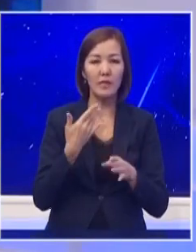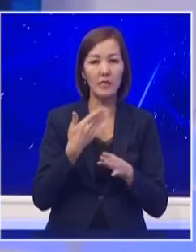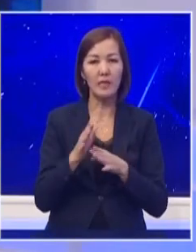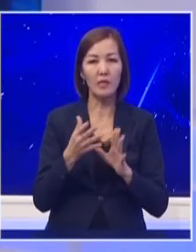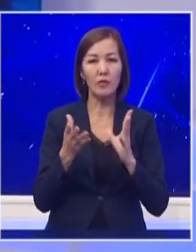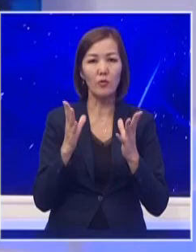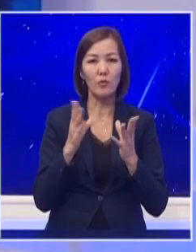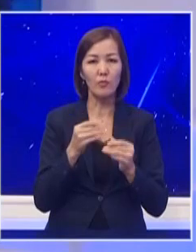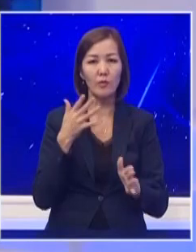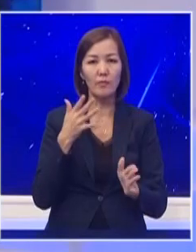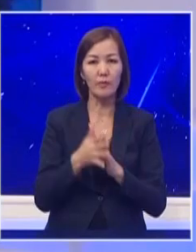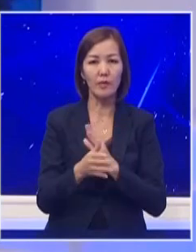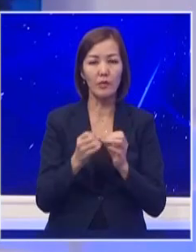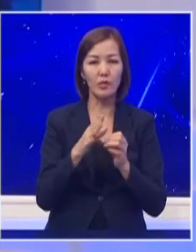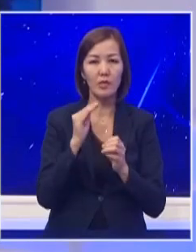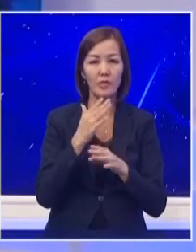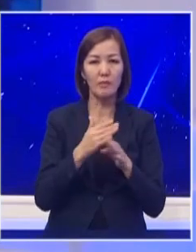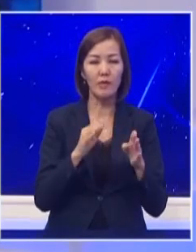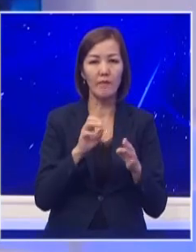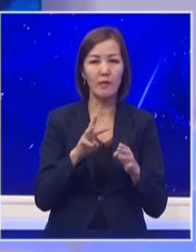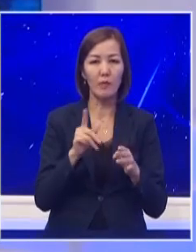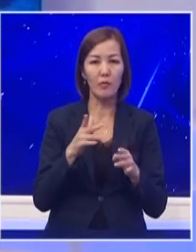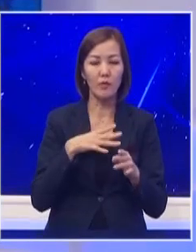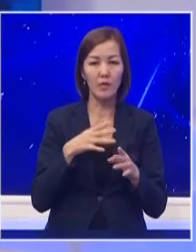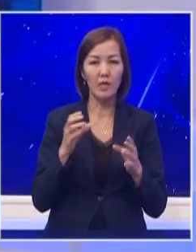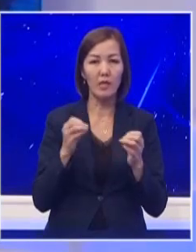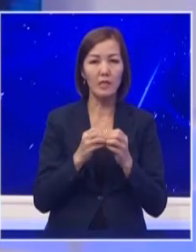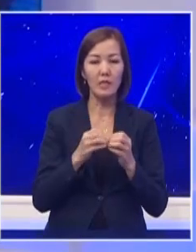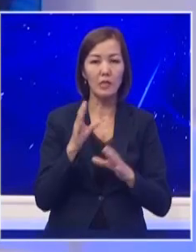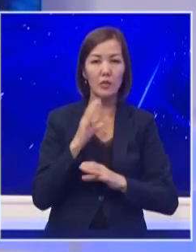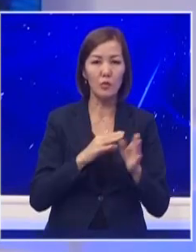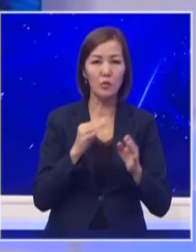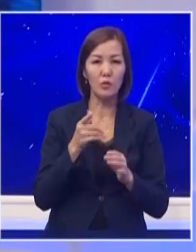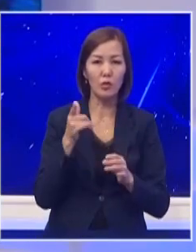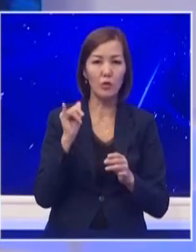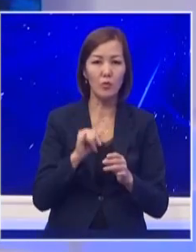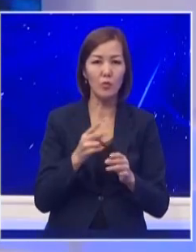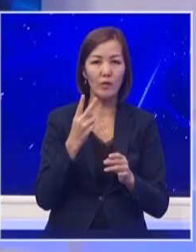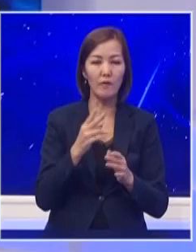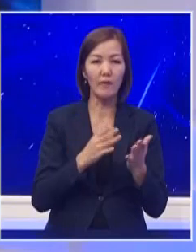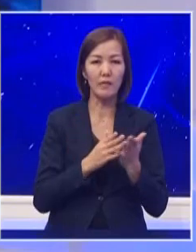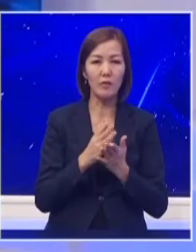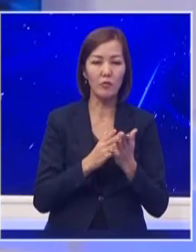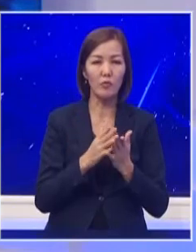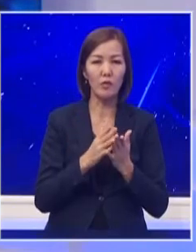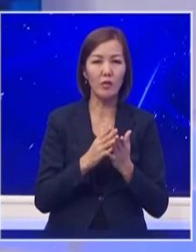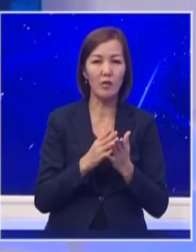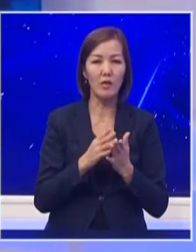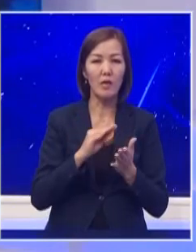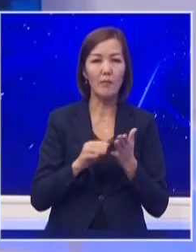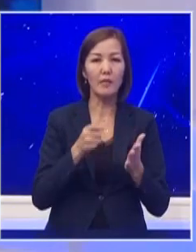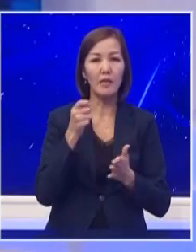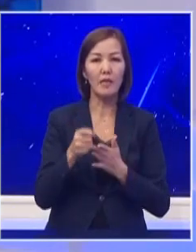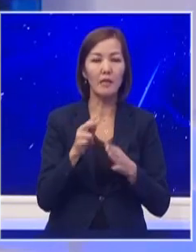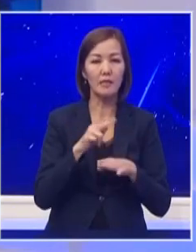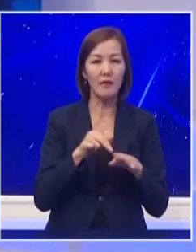сложности потерпевшие потеряли свыше 14,5 миллионов тенге 10 студентовского университета и два сотрудника ВУЗа подали заявление